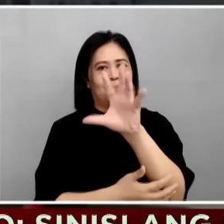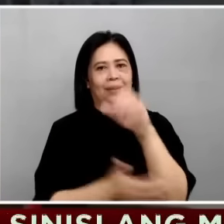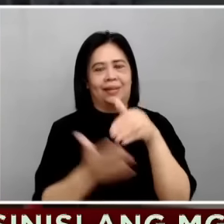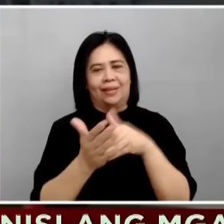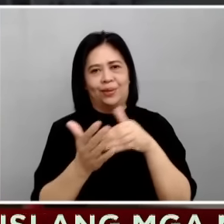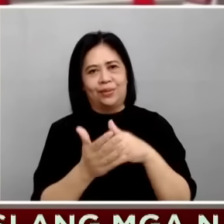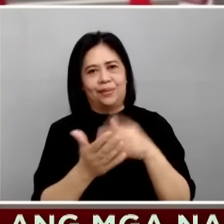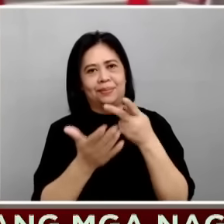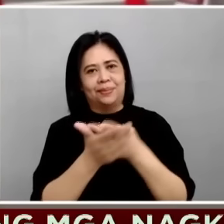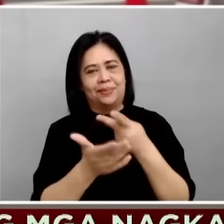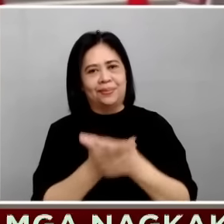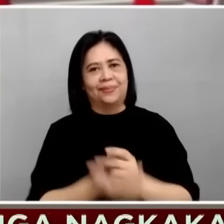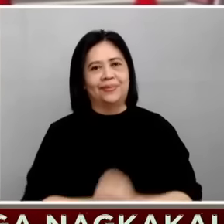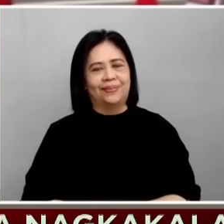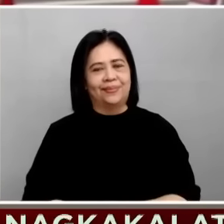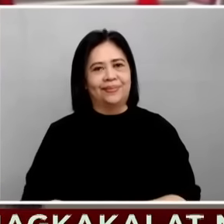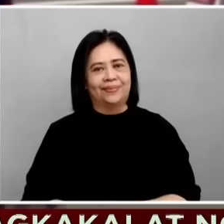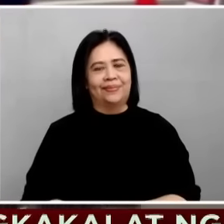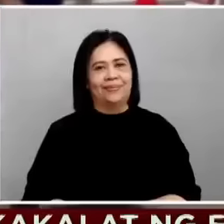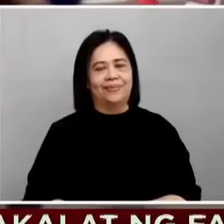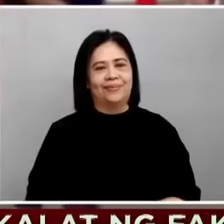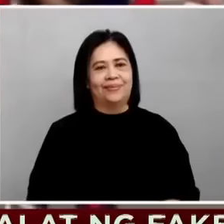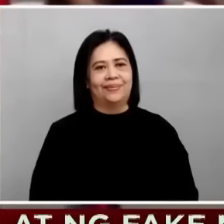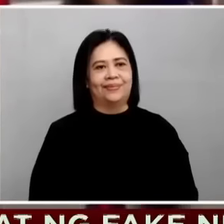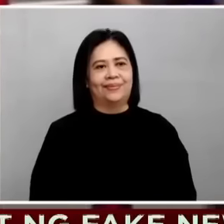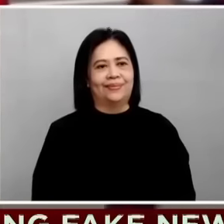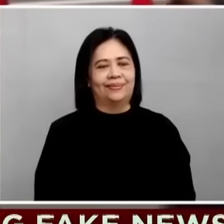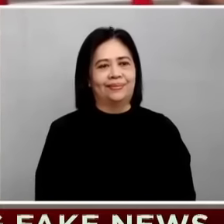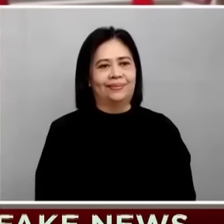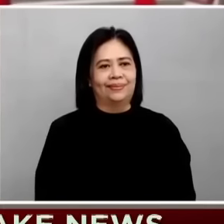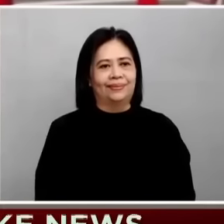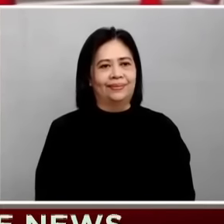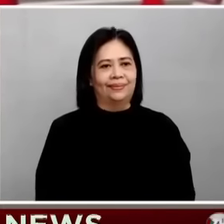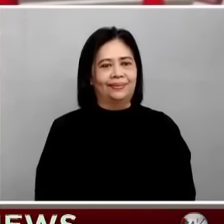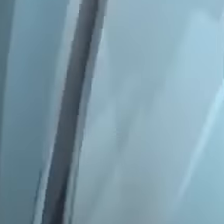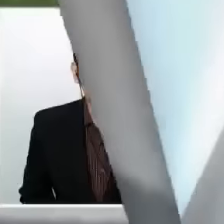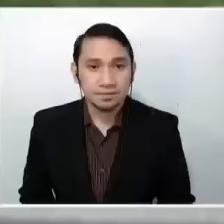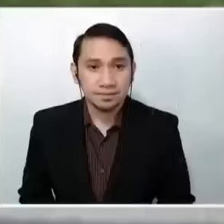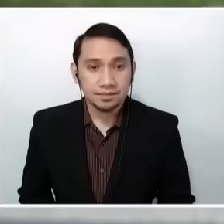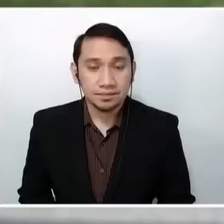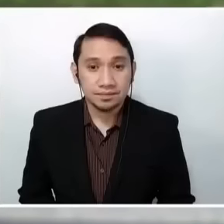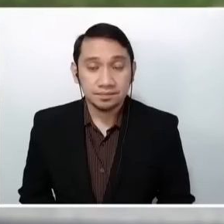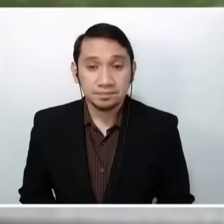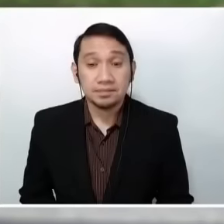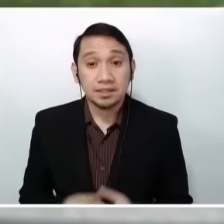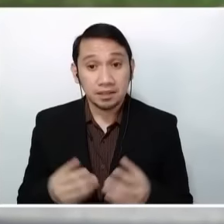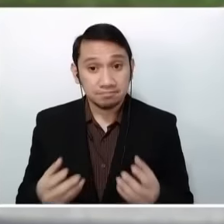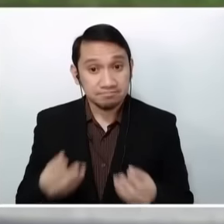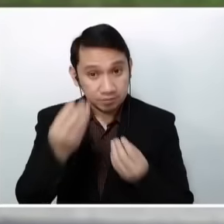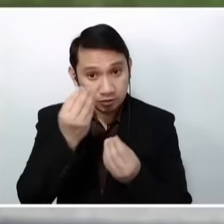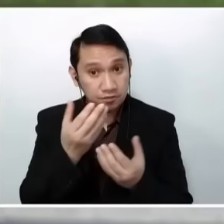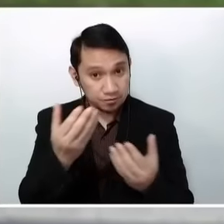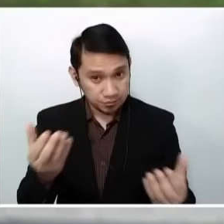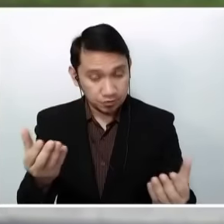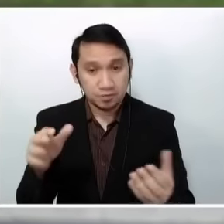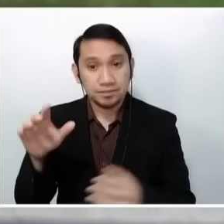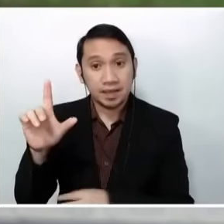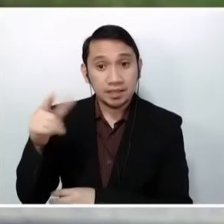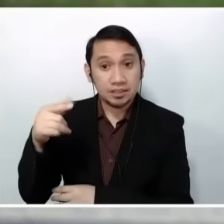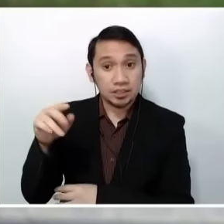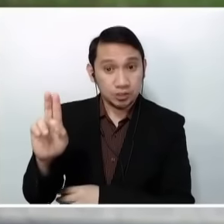pesos. Dayan Castillejo, ABS-CBN News. ipinaalala ng mga LGU na bitbitin